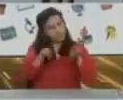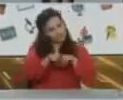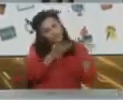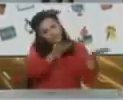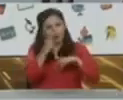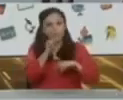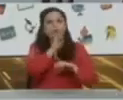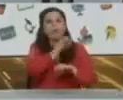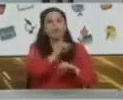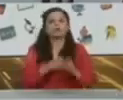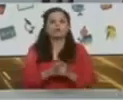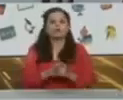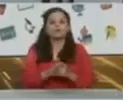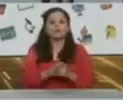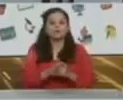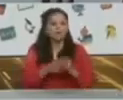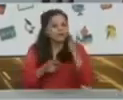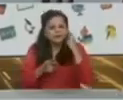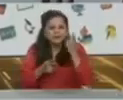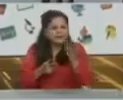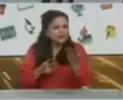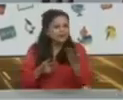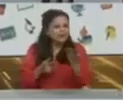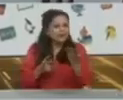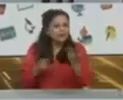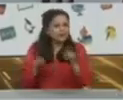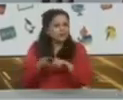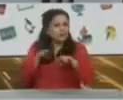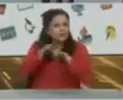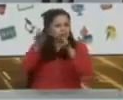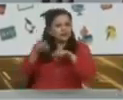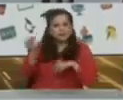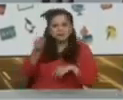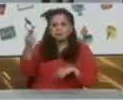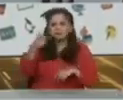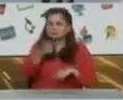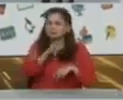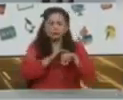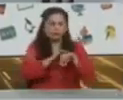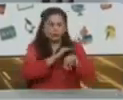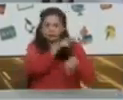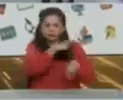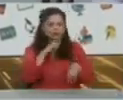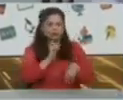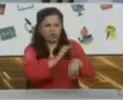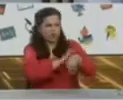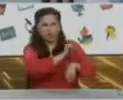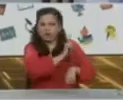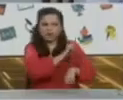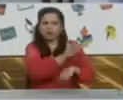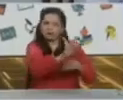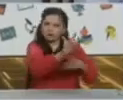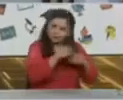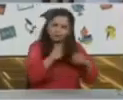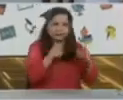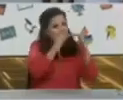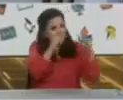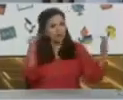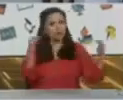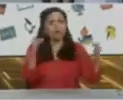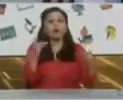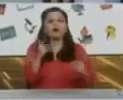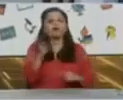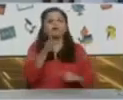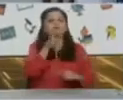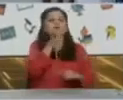जाना। आप देखिए आप उनसे क्या कहते हैं। आज घर